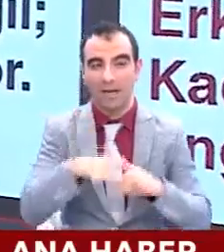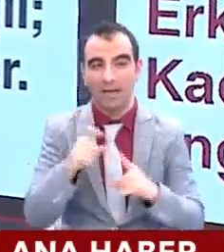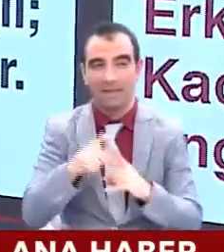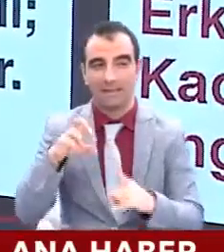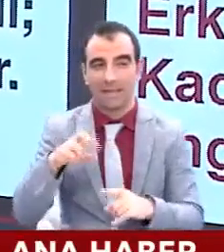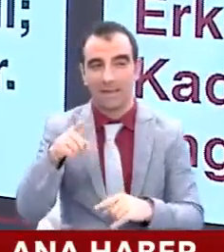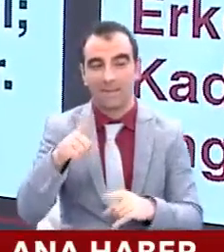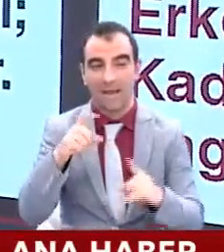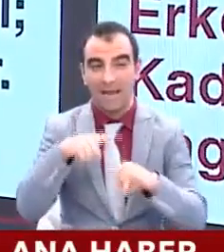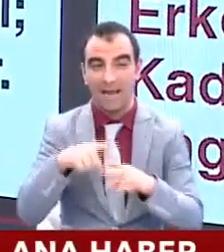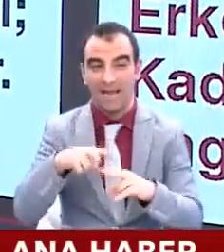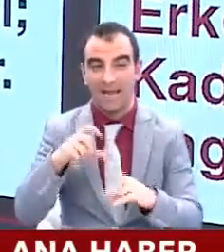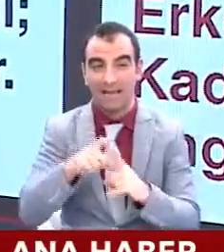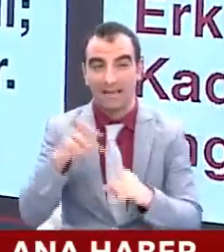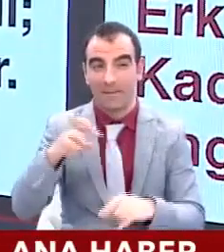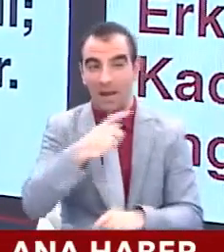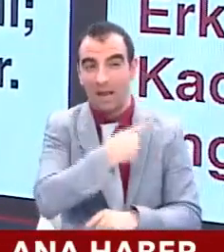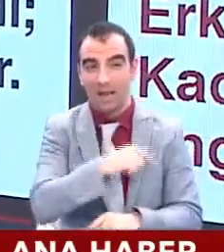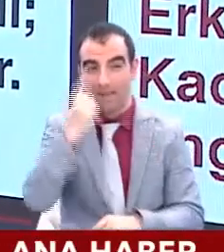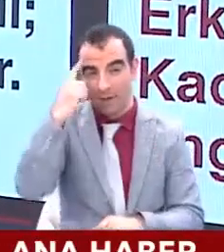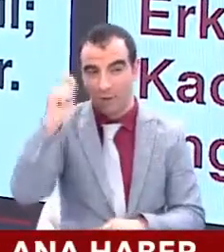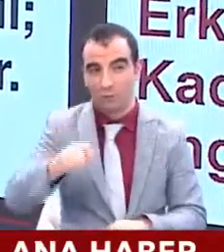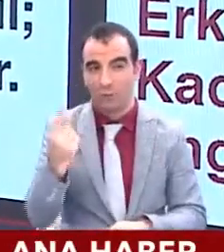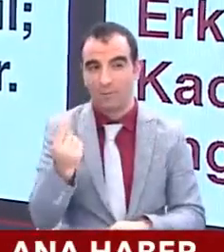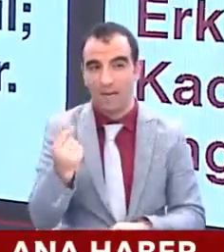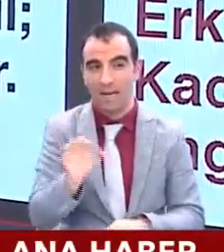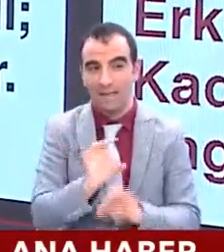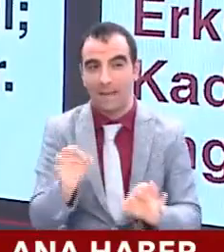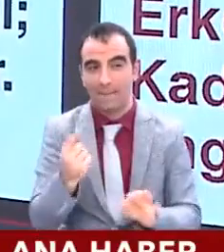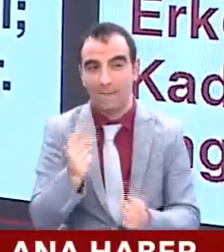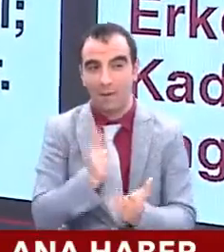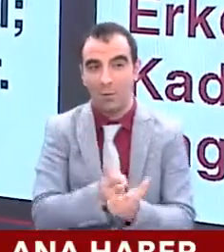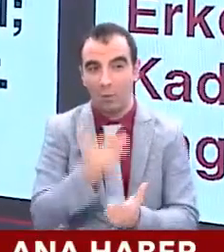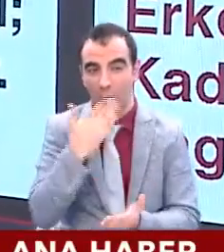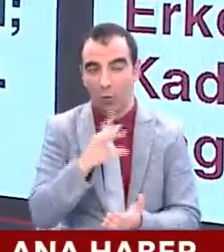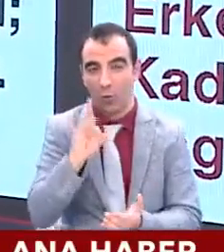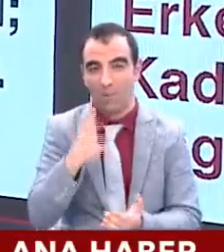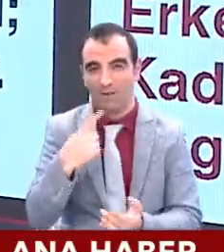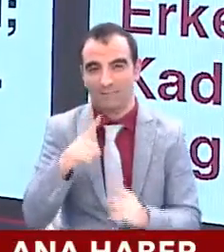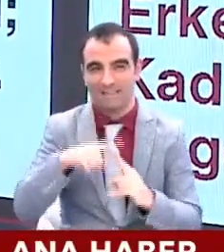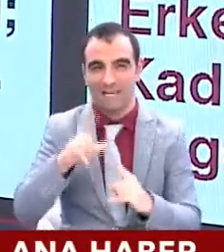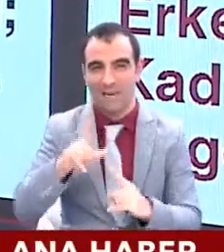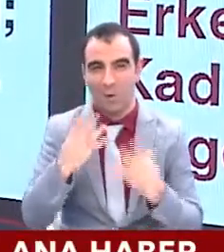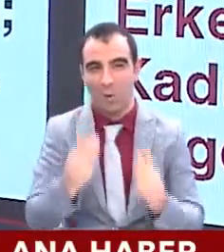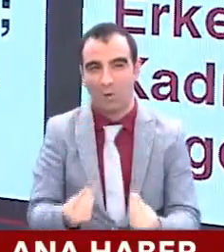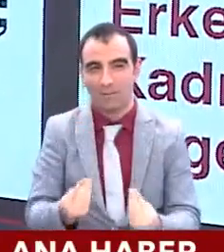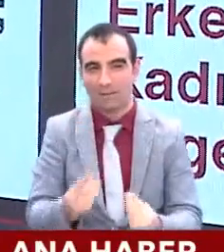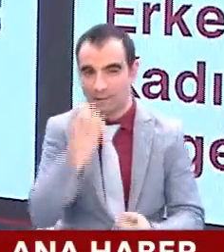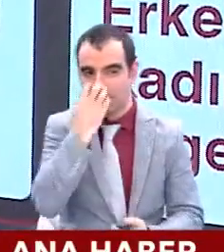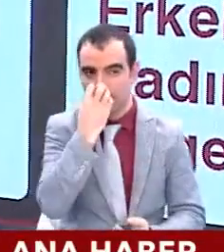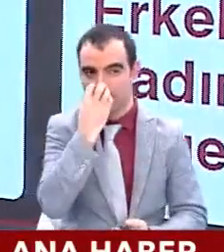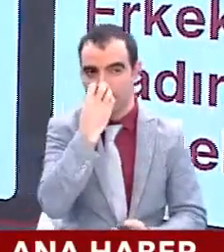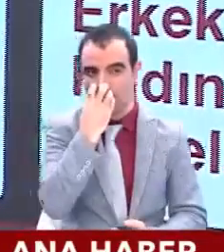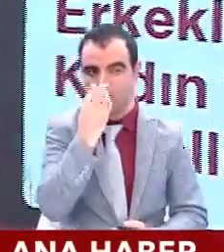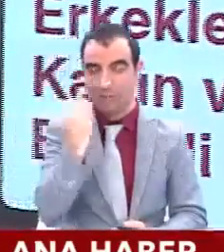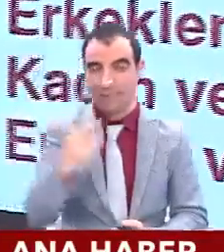hatlarının Demokrasi Partisi adaylık başvuru ücreti belli değil ama 15.000 Türk Lirası olması bekleniyor